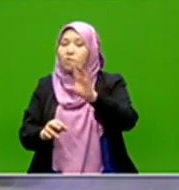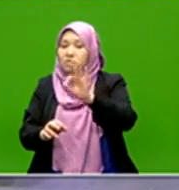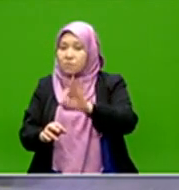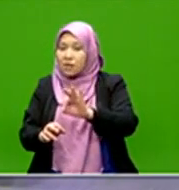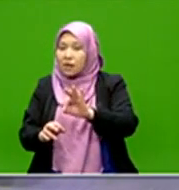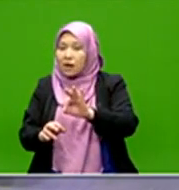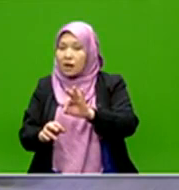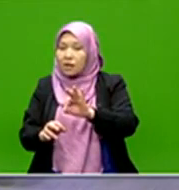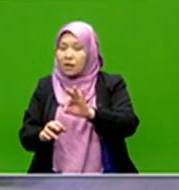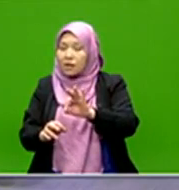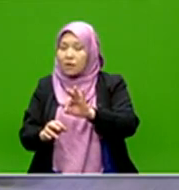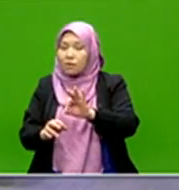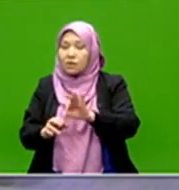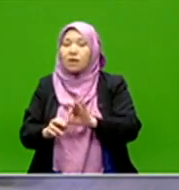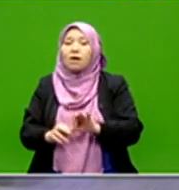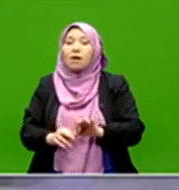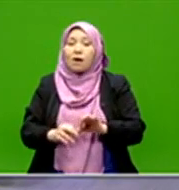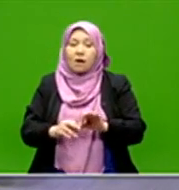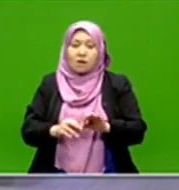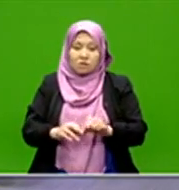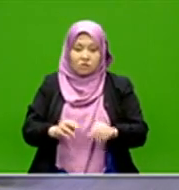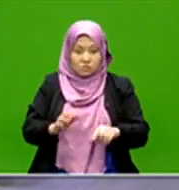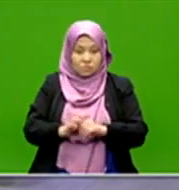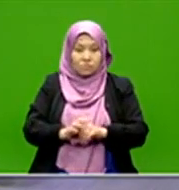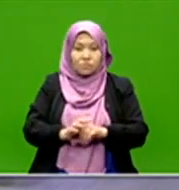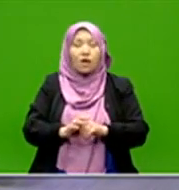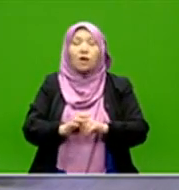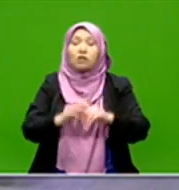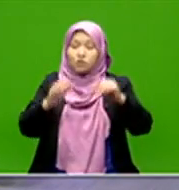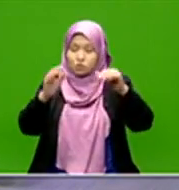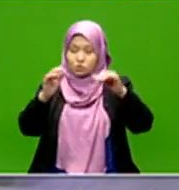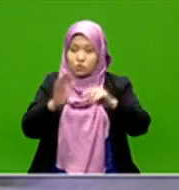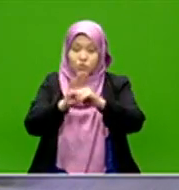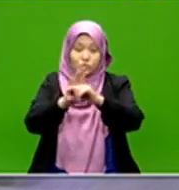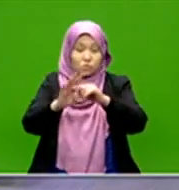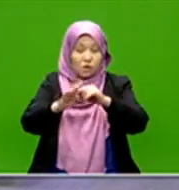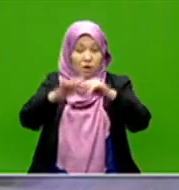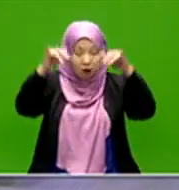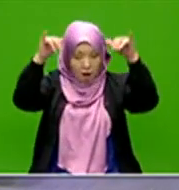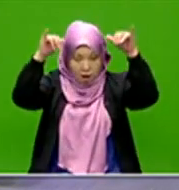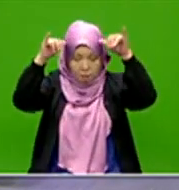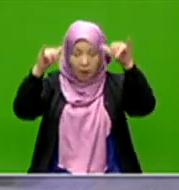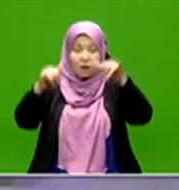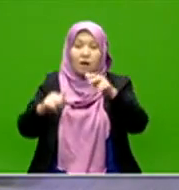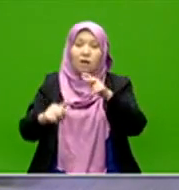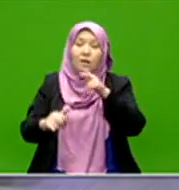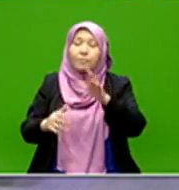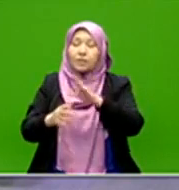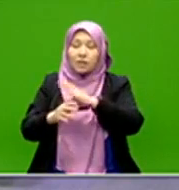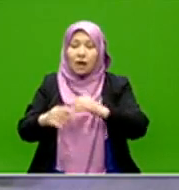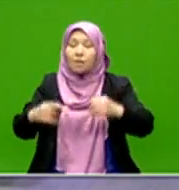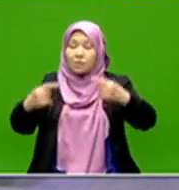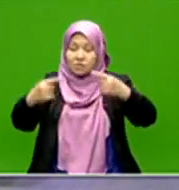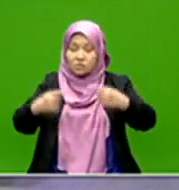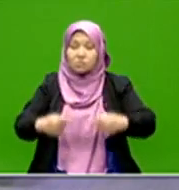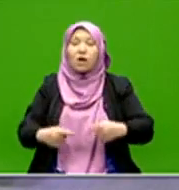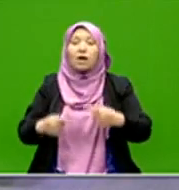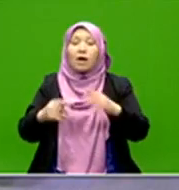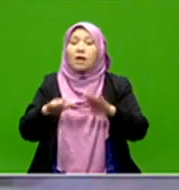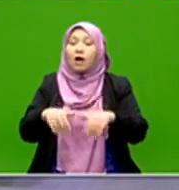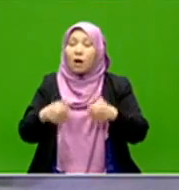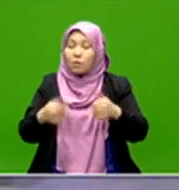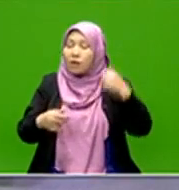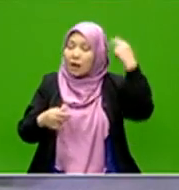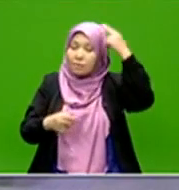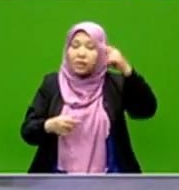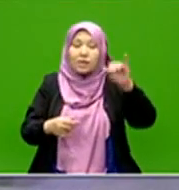ke-129 di halaman yang ke-20 surah Al-Baqarah. Melihat kepada perjuangan Ustaz perjuangan. Nabi Allah Ibrahim